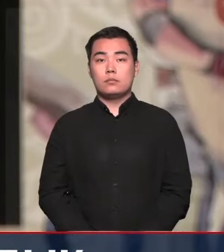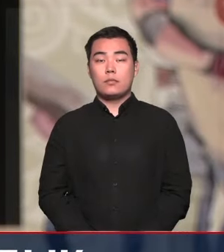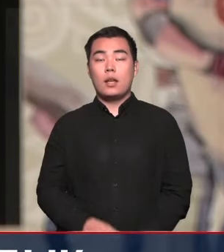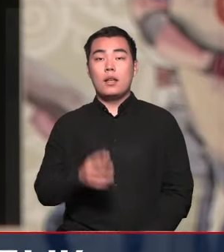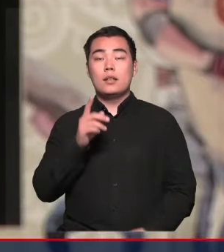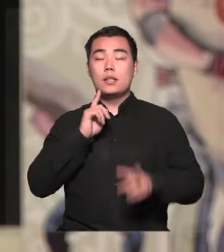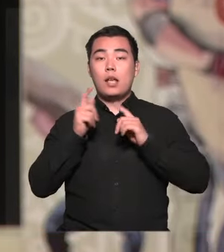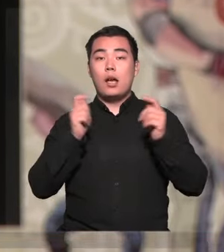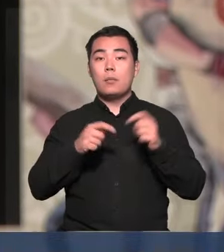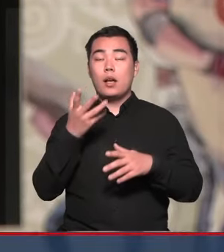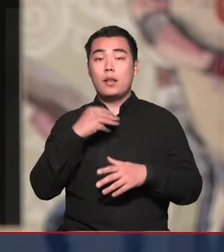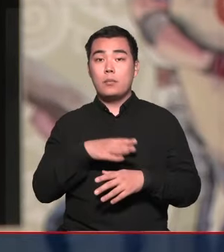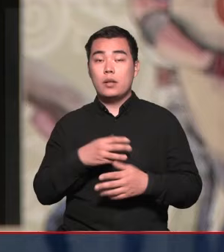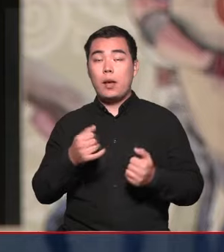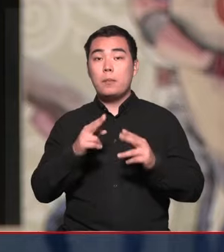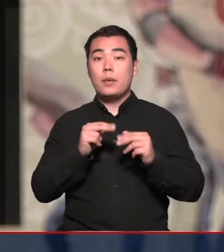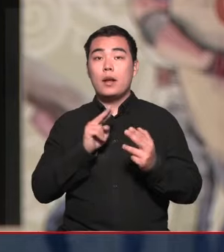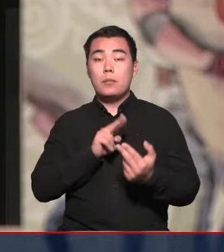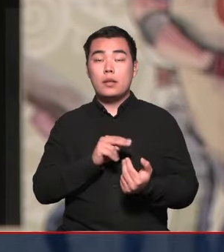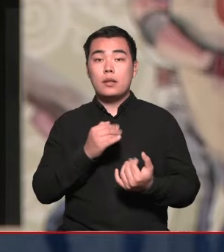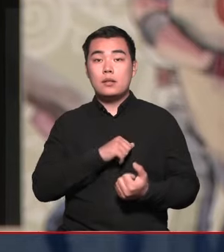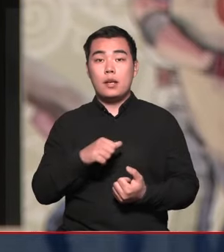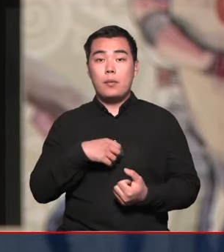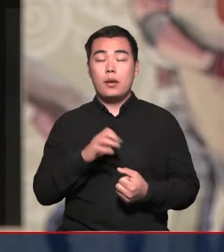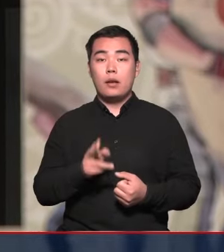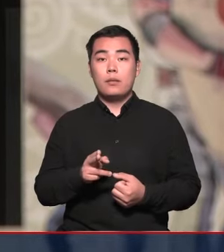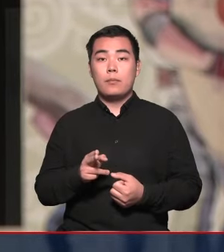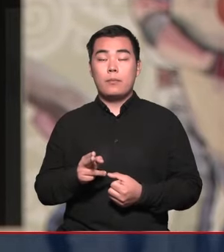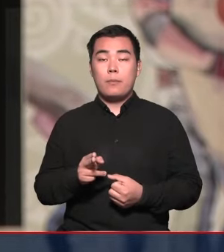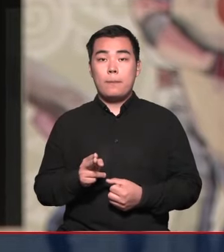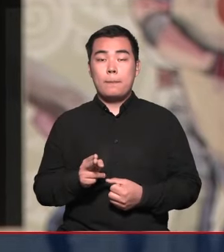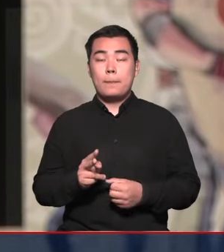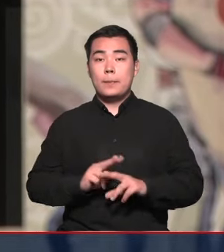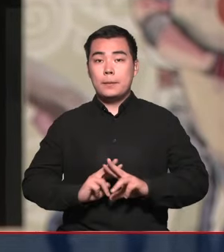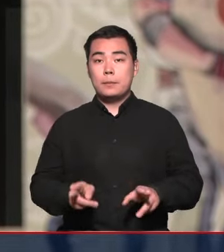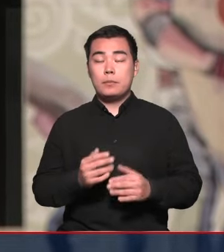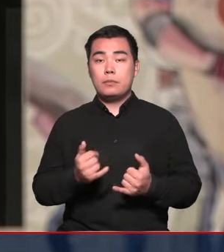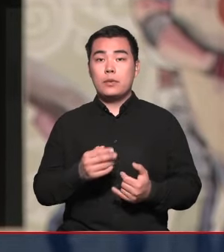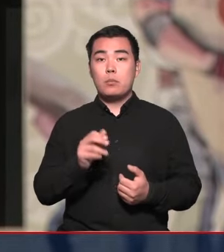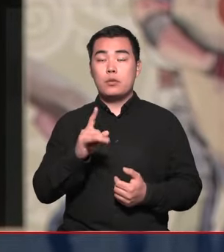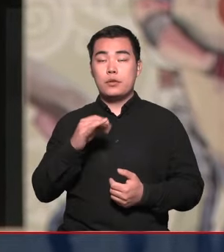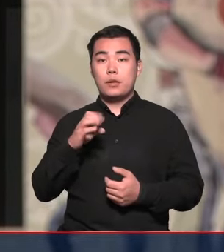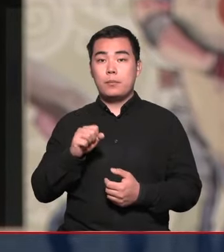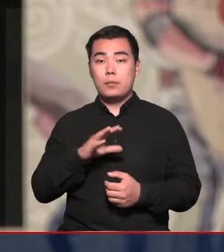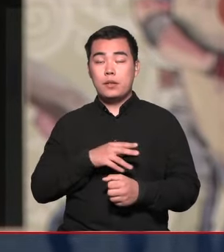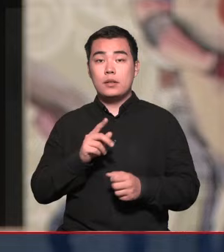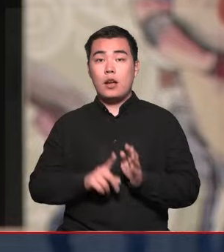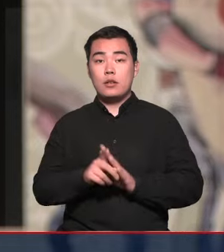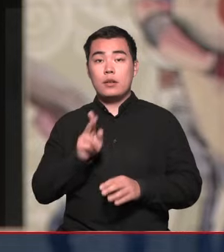Саммит кезінде біз мына пирамидада өз осында жаңа осы жердегі сияқты бұрыштама жасаған болатынбыз. Сол жерде